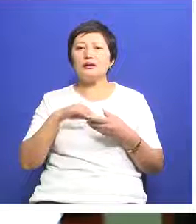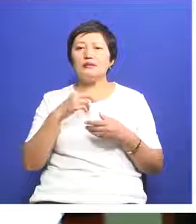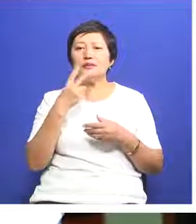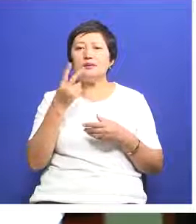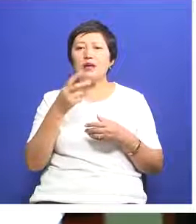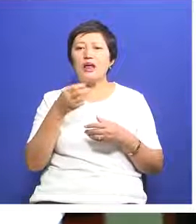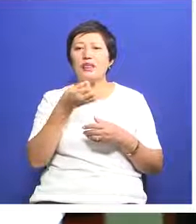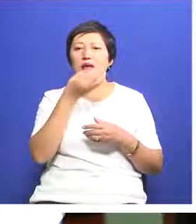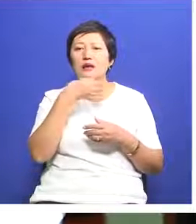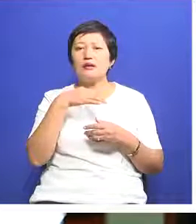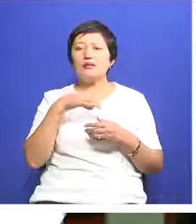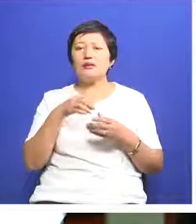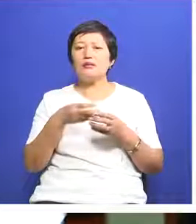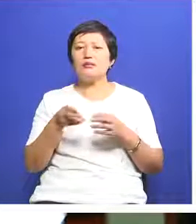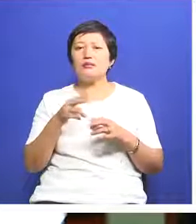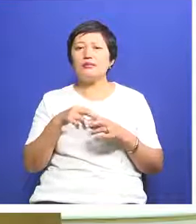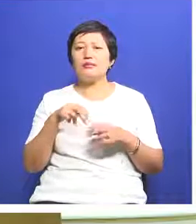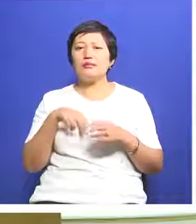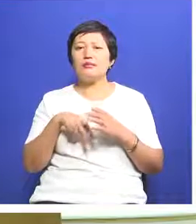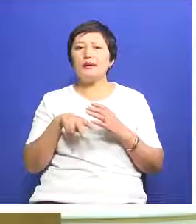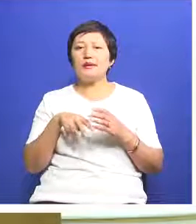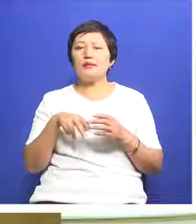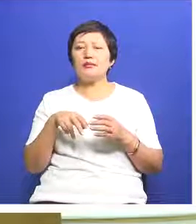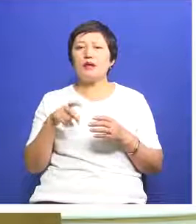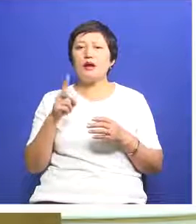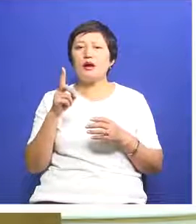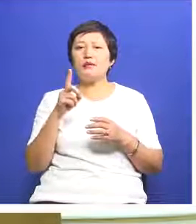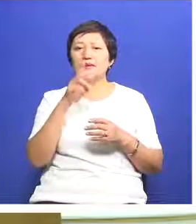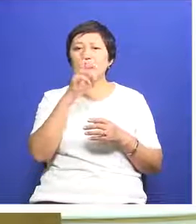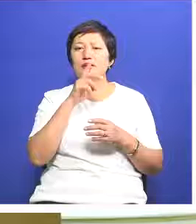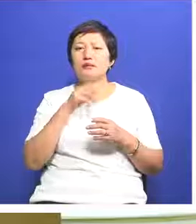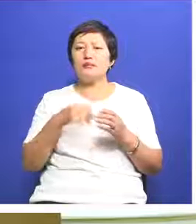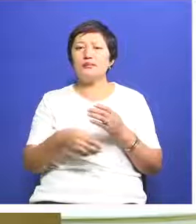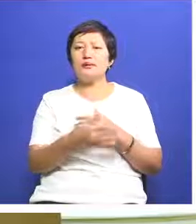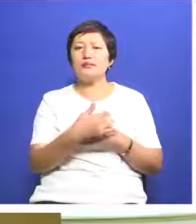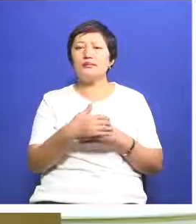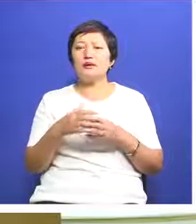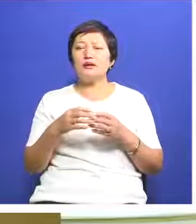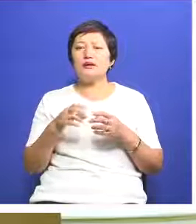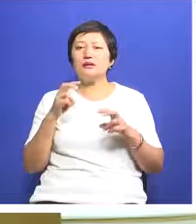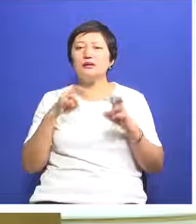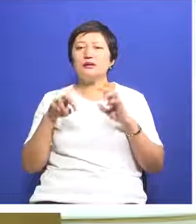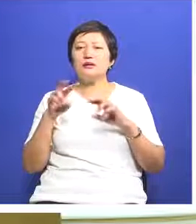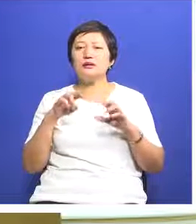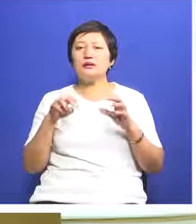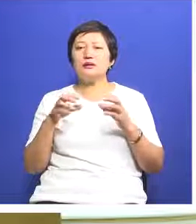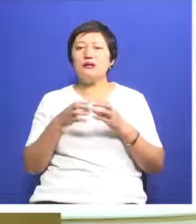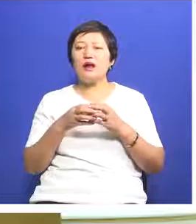Дәрі дәрмегін беру, барып аптасына барып жаңағы тексеріп,